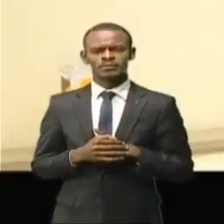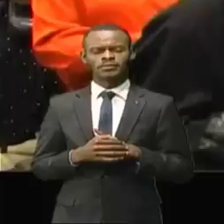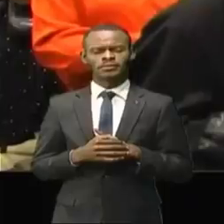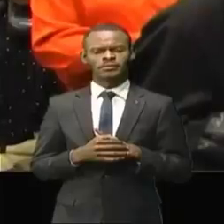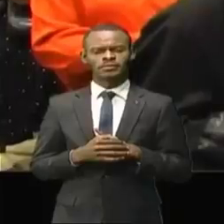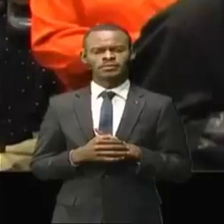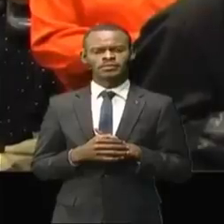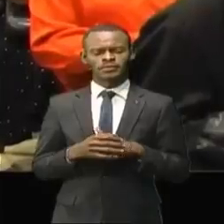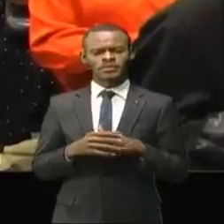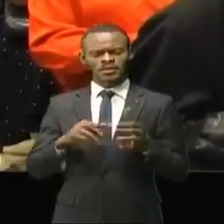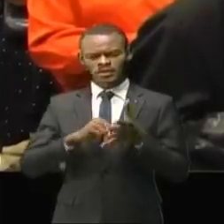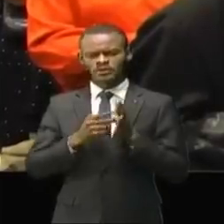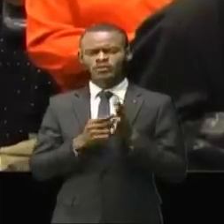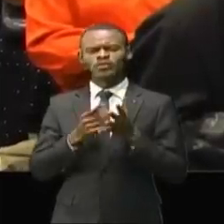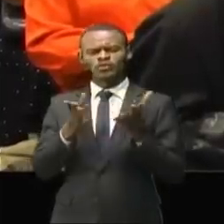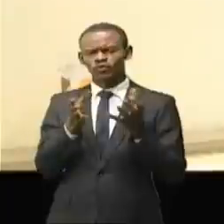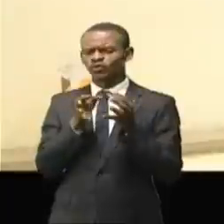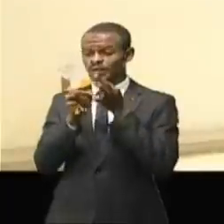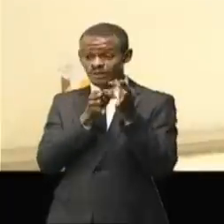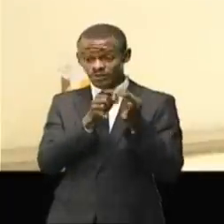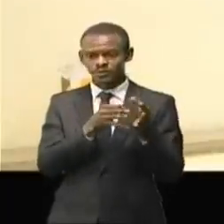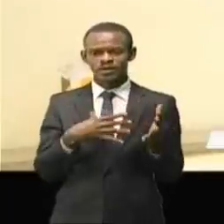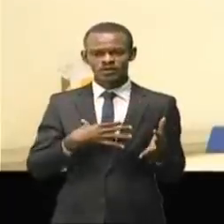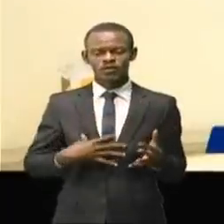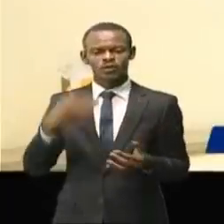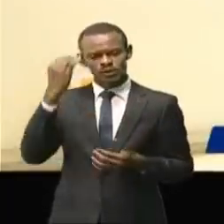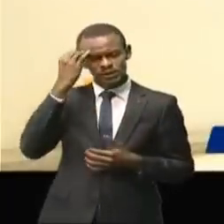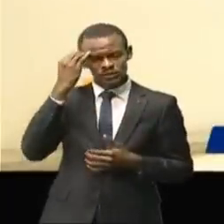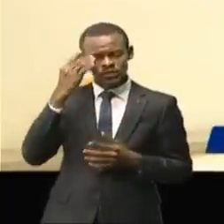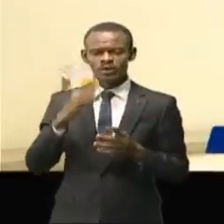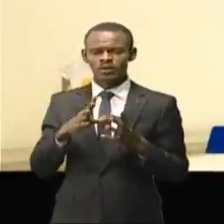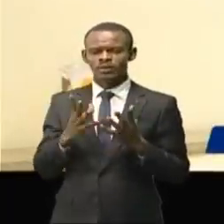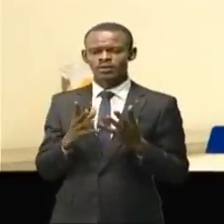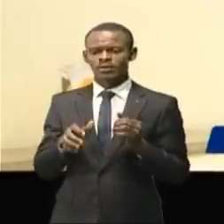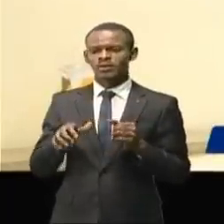le pays c'est pourquoi